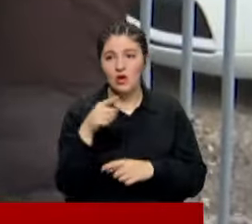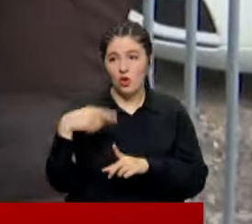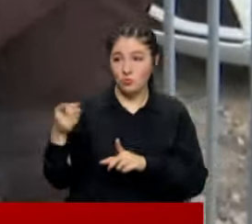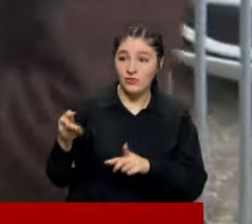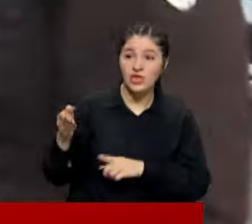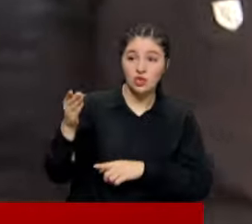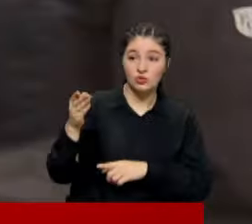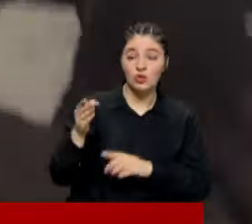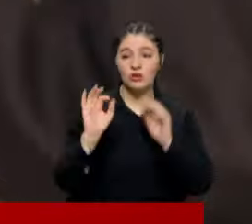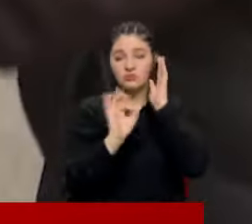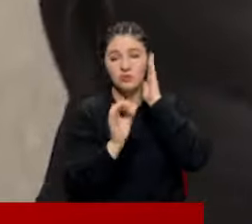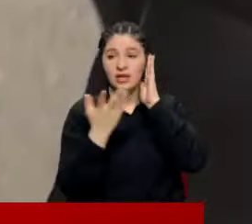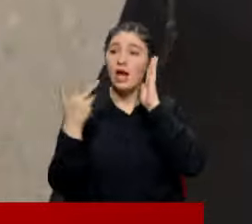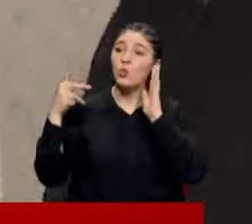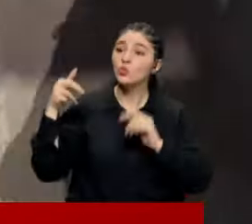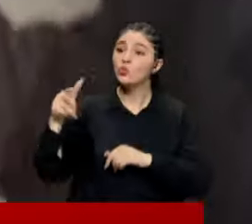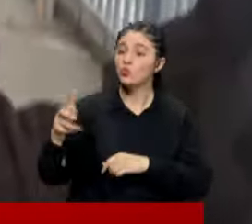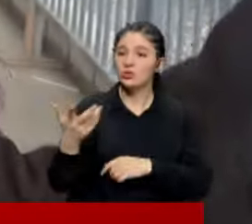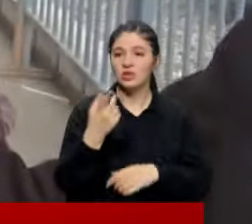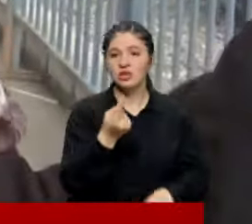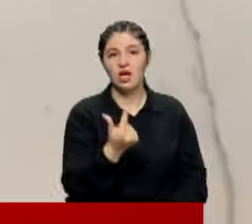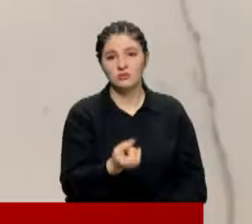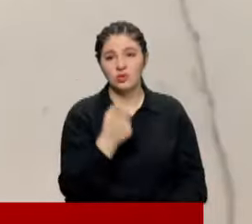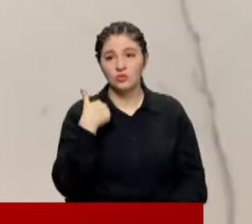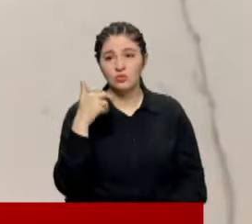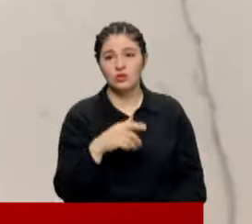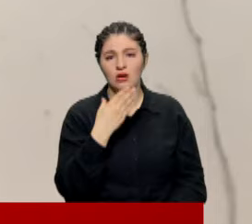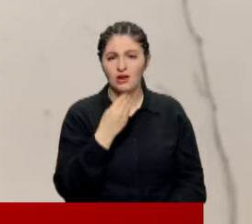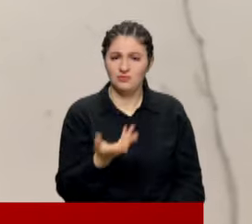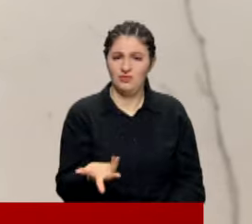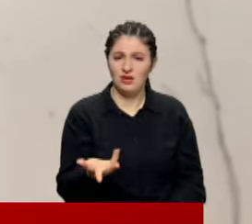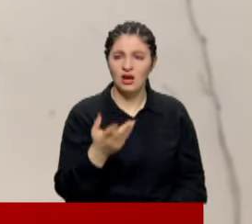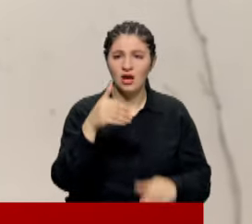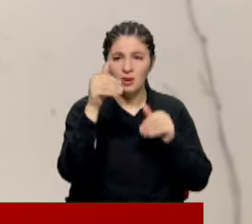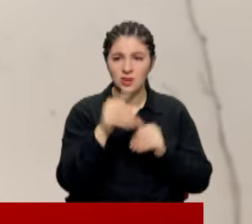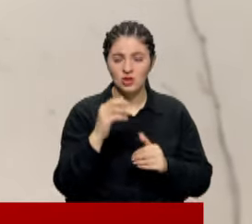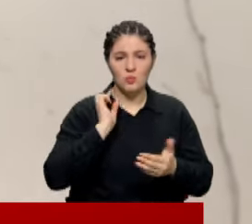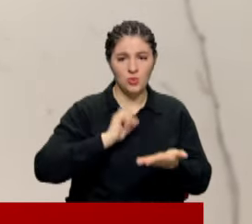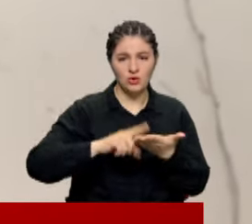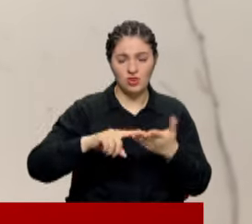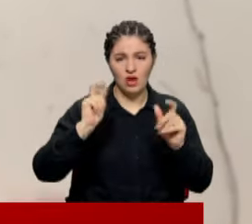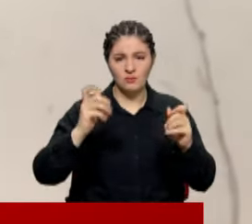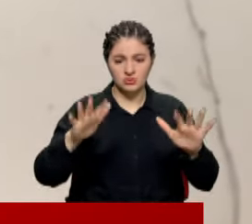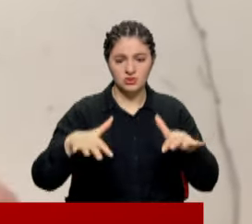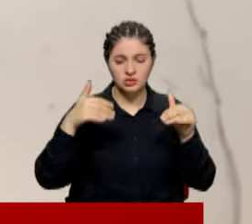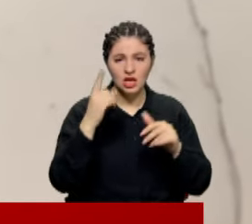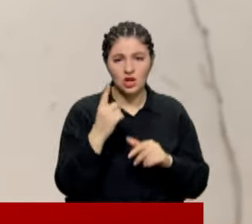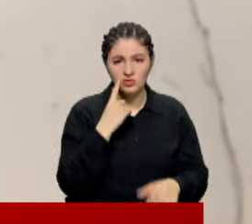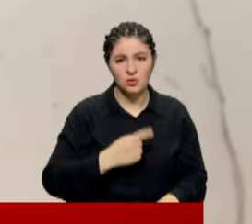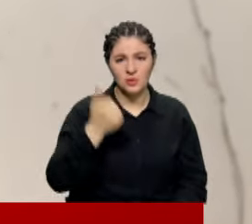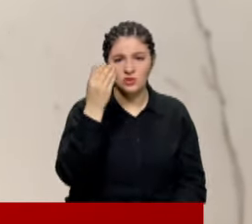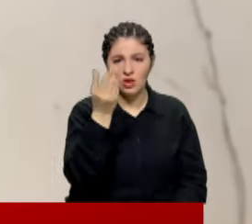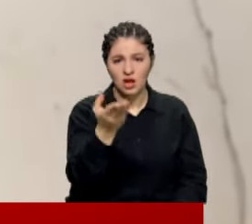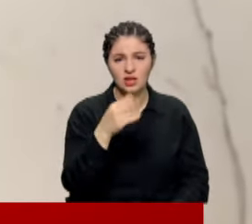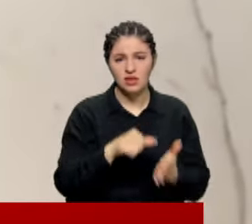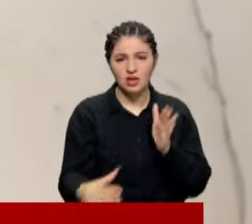taraftan geçiyor. Evet, evet. Ne kadar yürüdünüz? Yarım saat oldu. Ayıptır ya. Mezarlıkta protokol uygulayan ilk cumhurbaşkanı